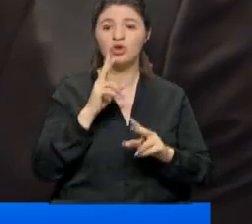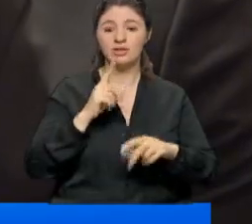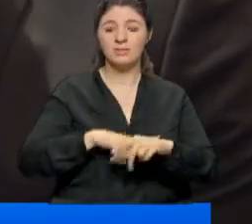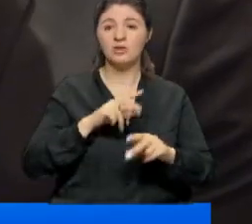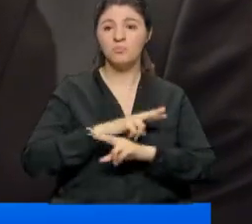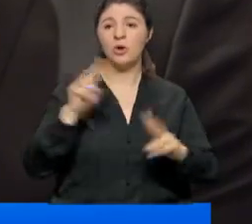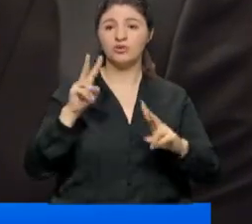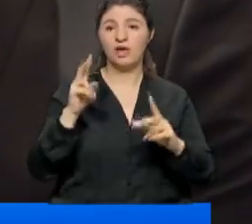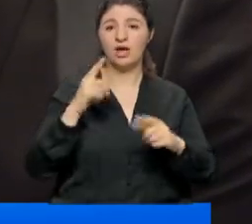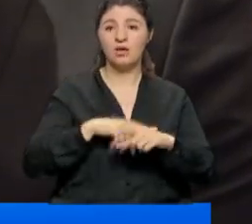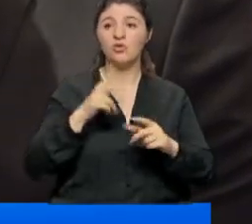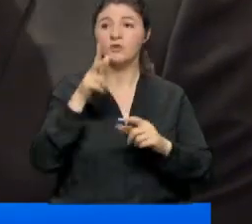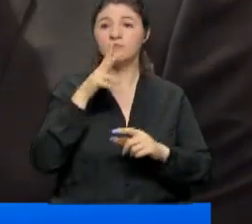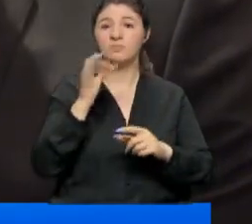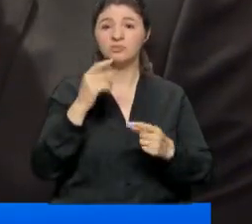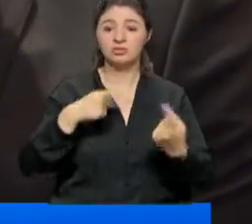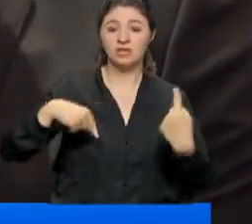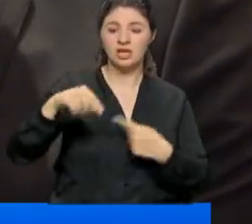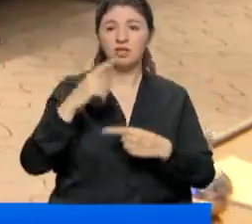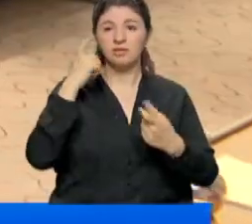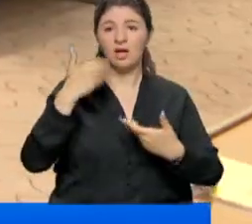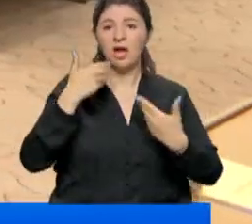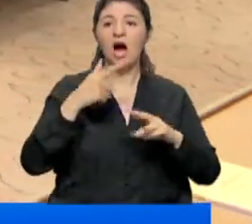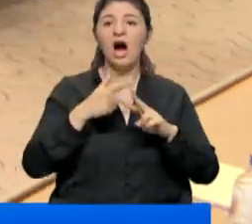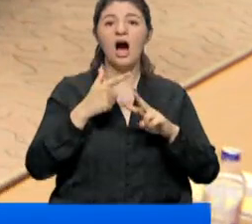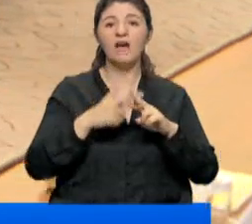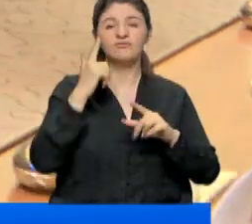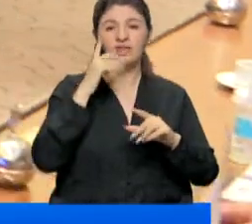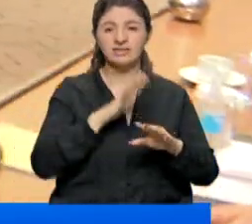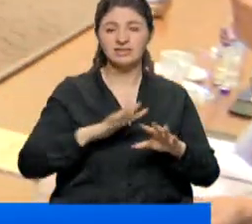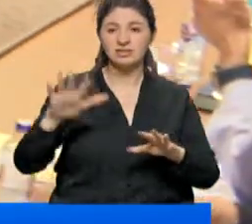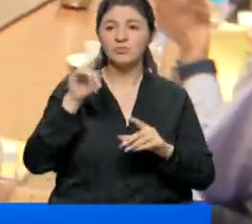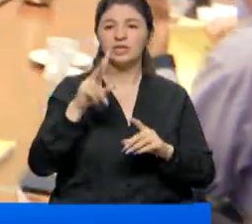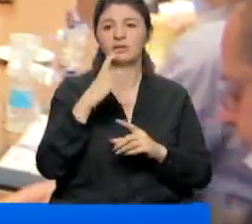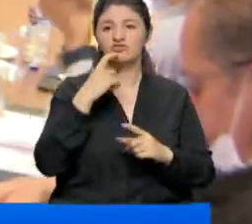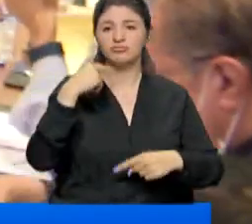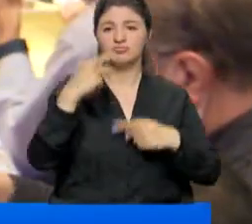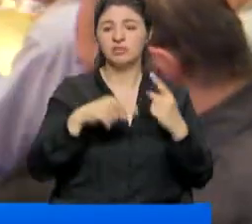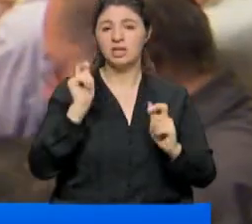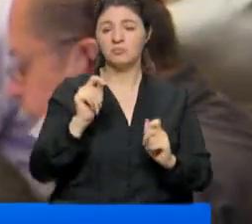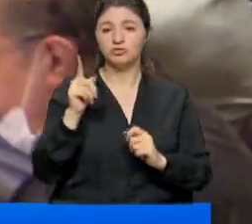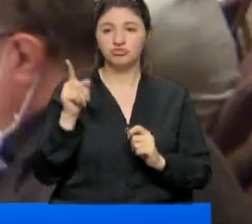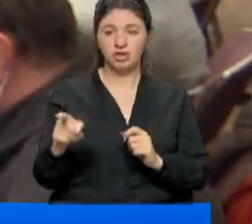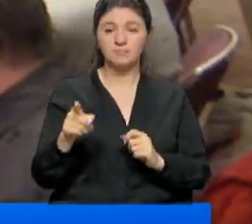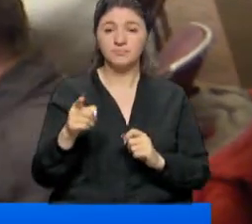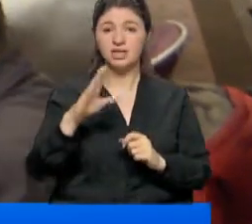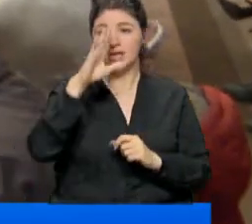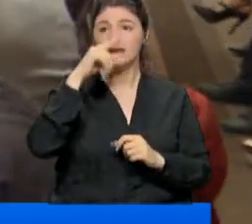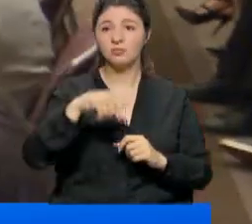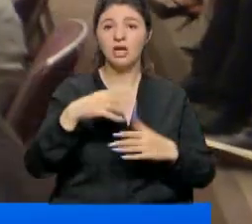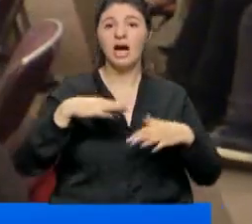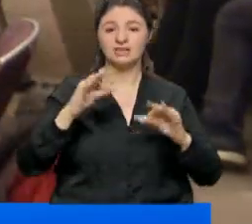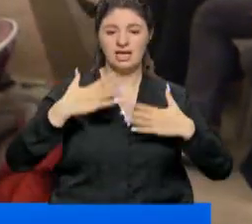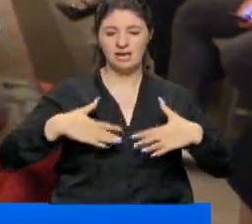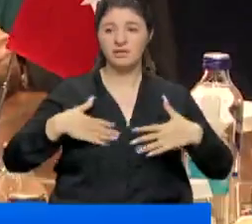deyimiyle 360° bir tanıtım ve pazarlama mesaisi yürüteceğiz Avrasya ekonomi zirvesi'nin bu yirmi 5'incisi gerçekleştirilecek İstanbul